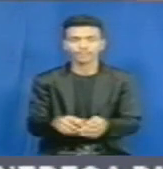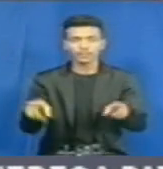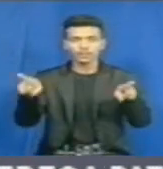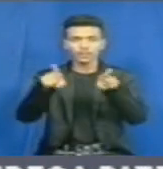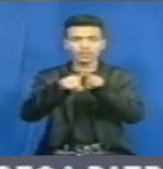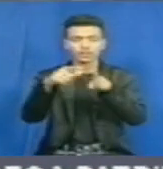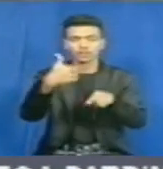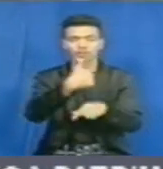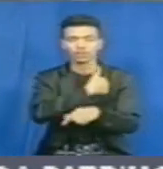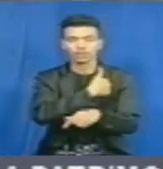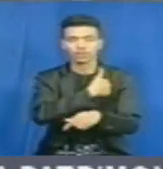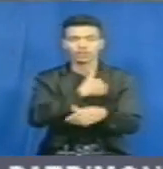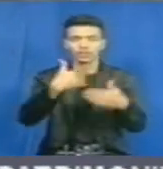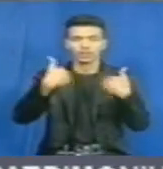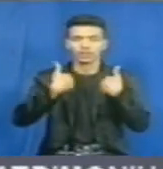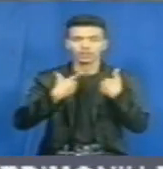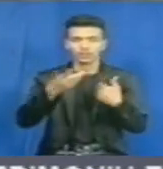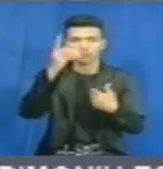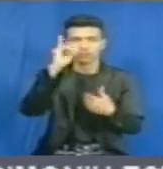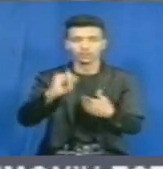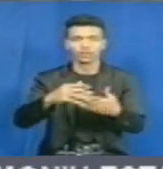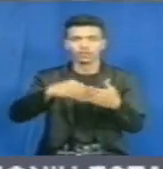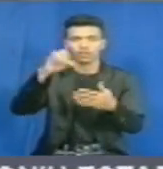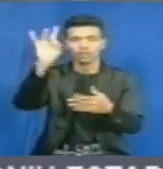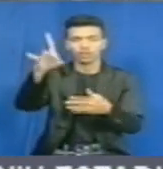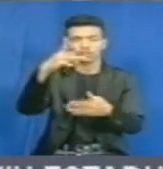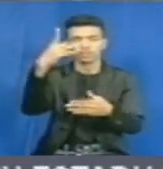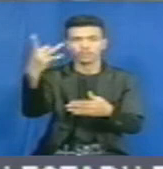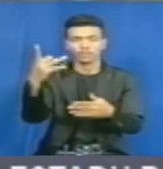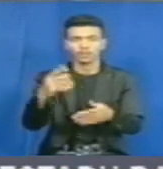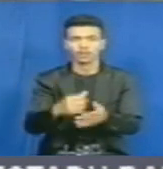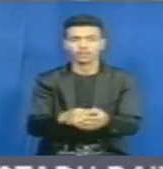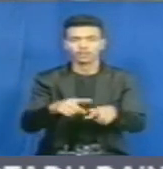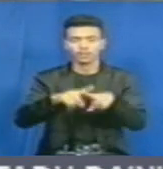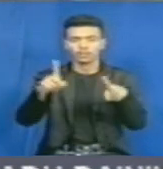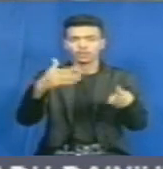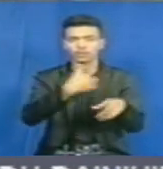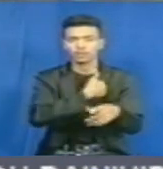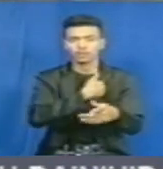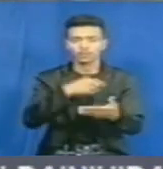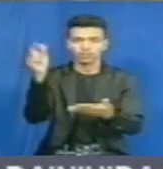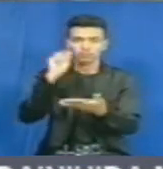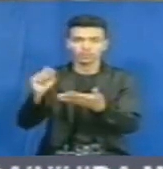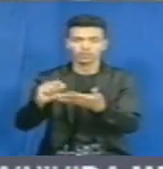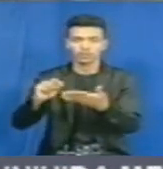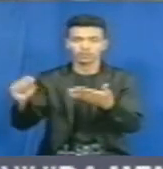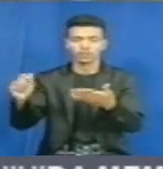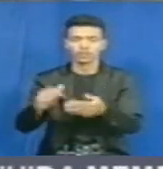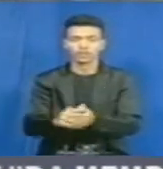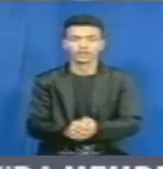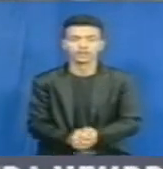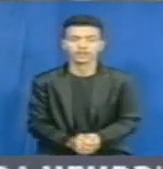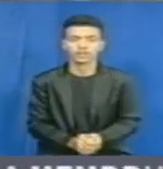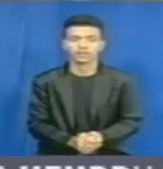Fanta sarne iya dile 18 poin ami husu berbahira masam sidau kalo nota ida anta ami husu la det sai biam